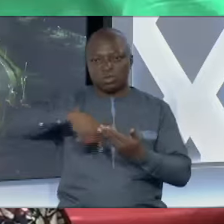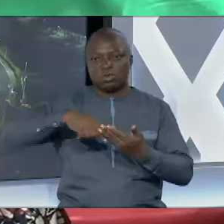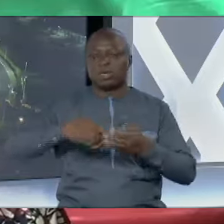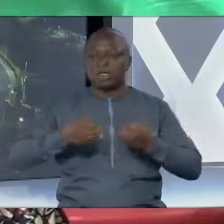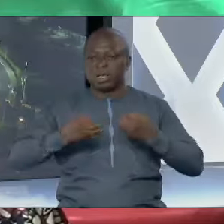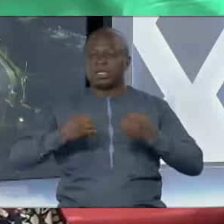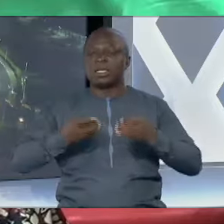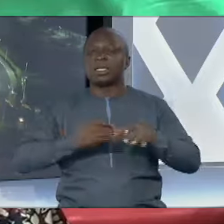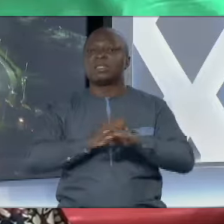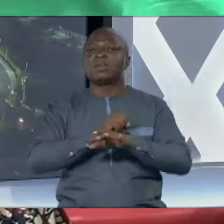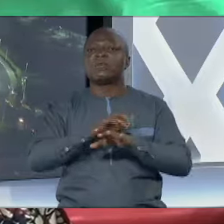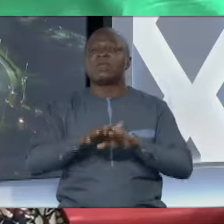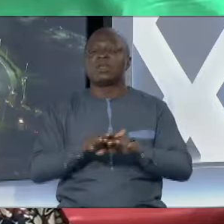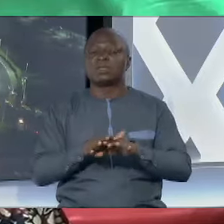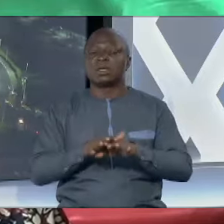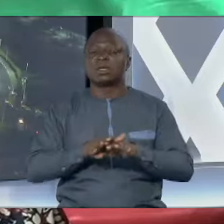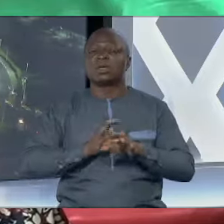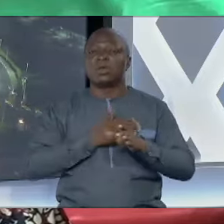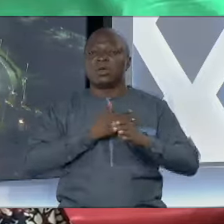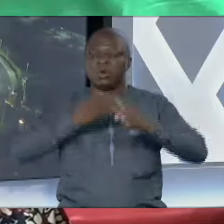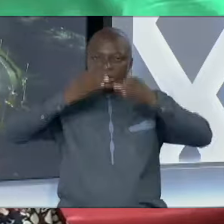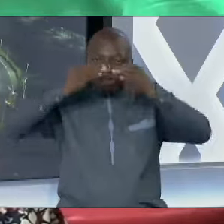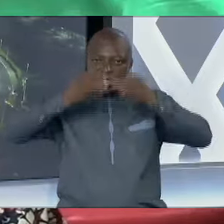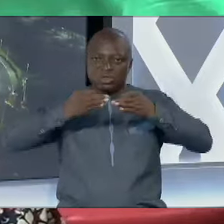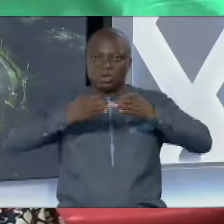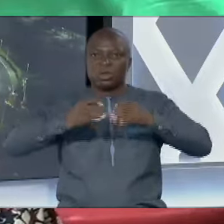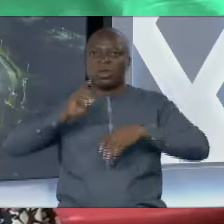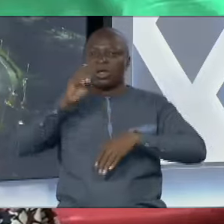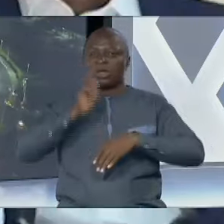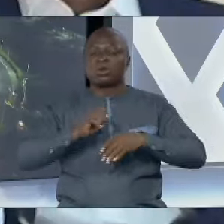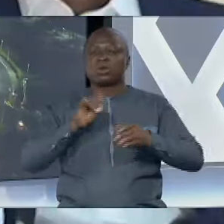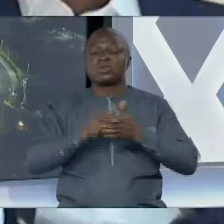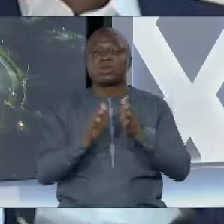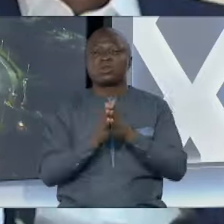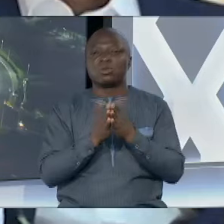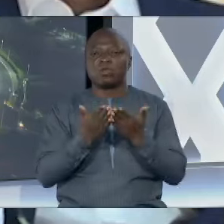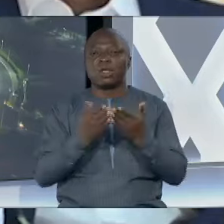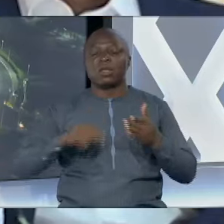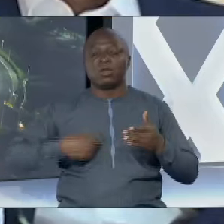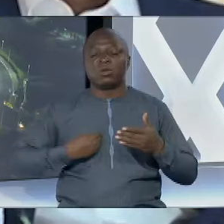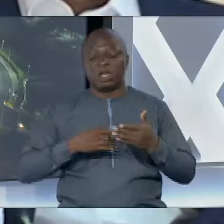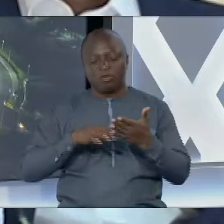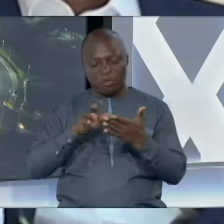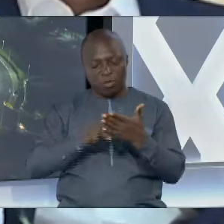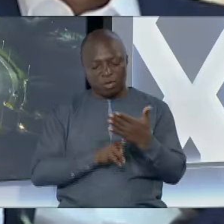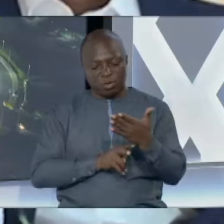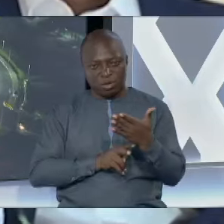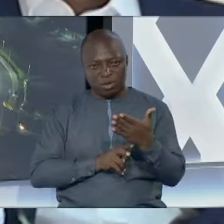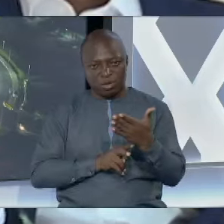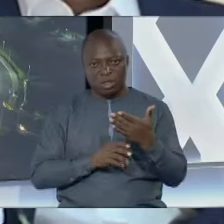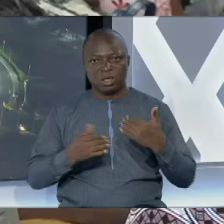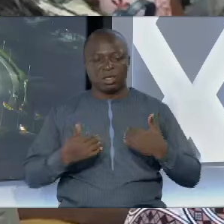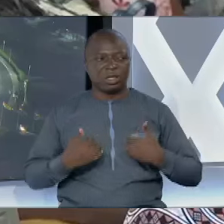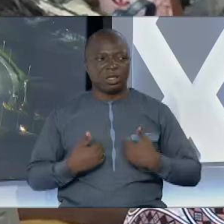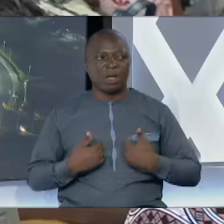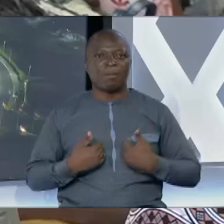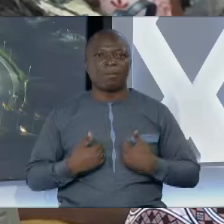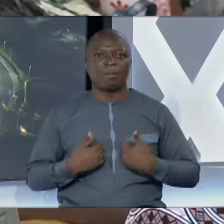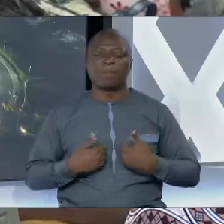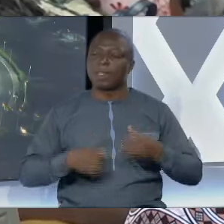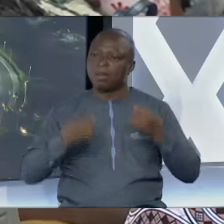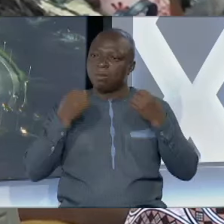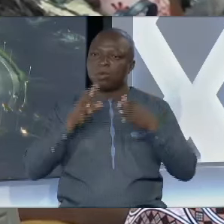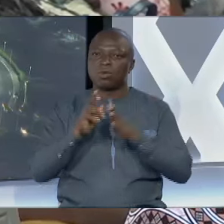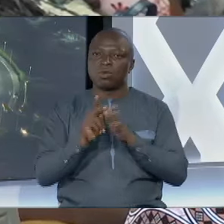essaient d'influencer nos décisions. Donc, cet ouvrage, nous l'avons parcouru. Il y a